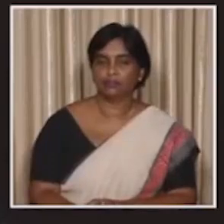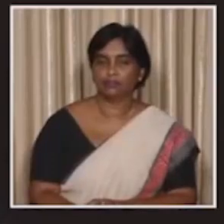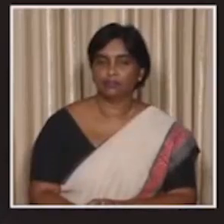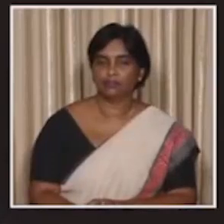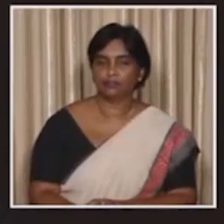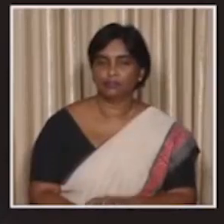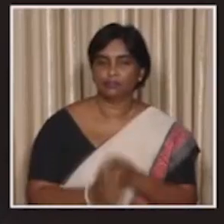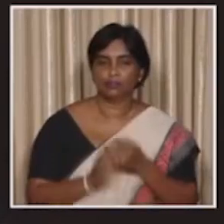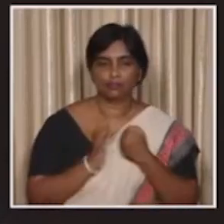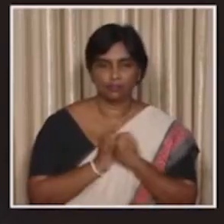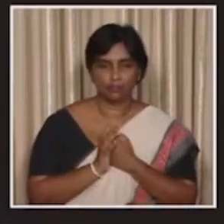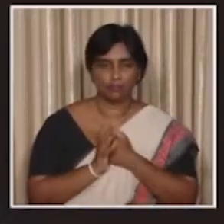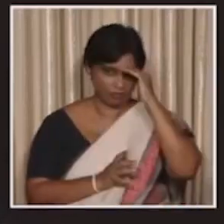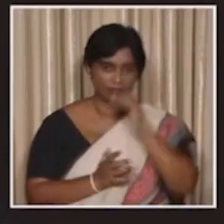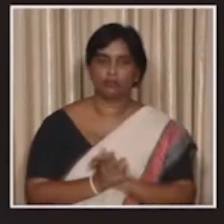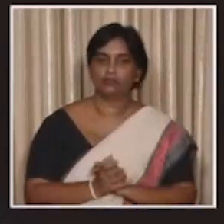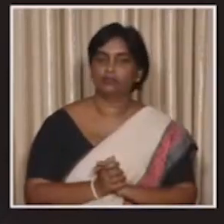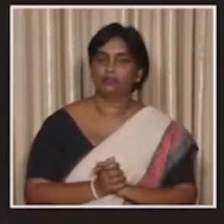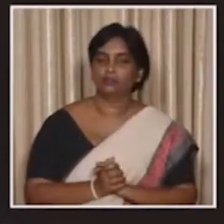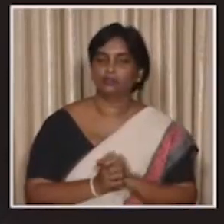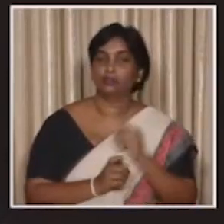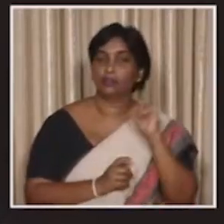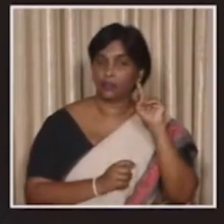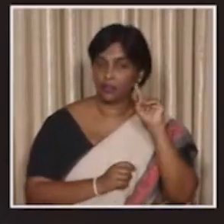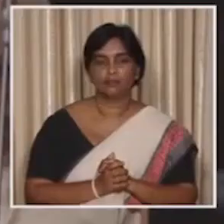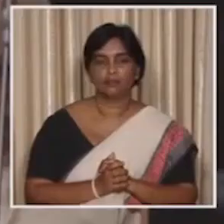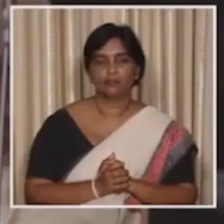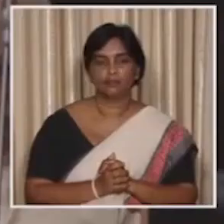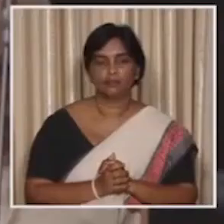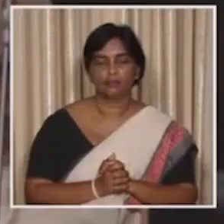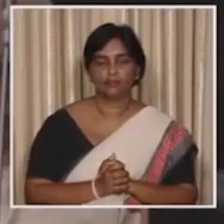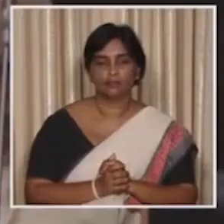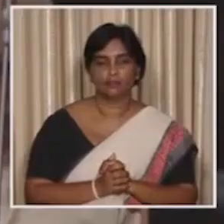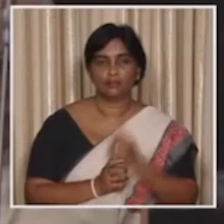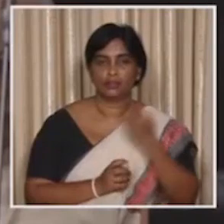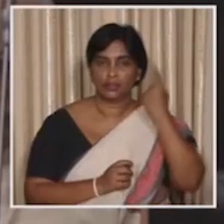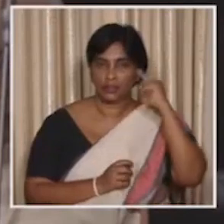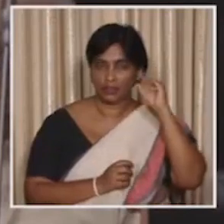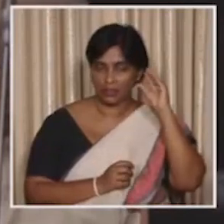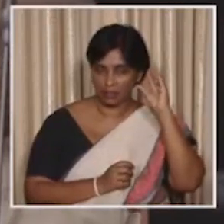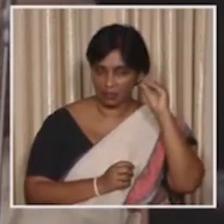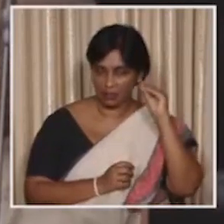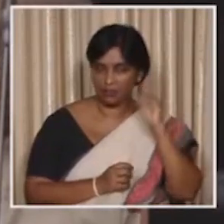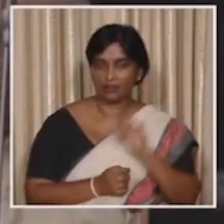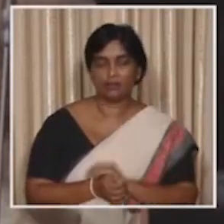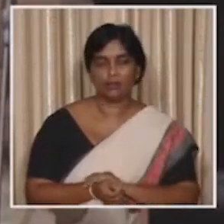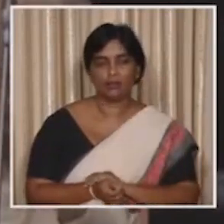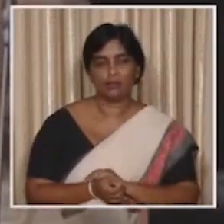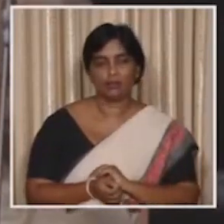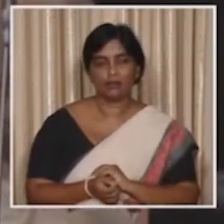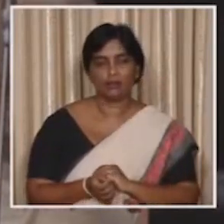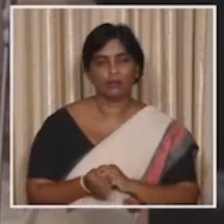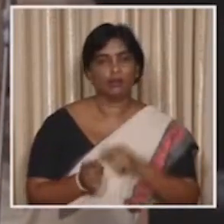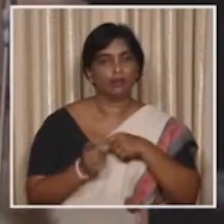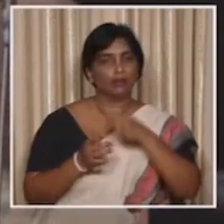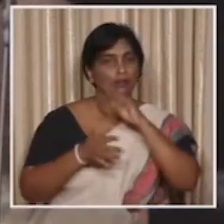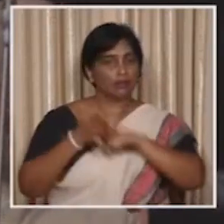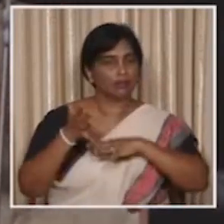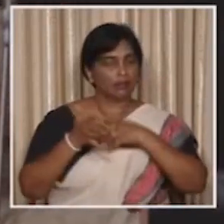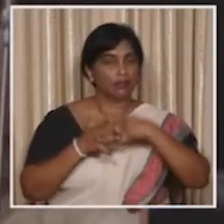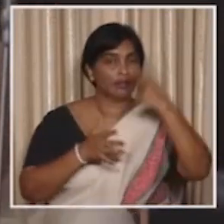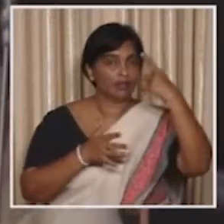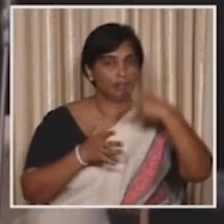ගරු කතානායකතුමනි පළමුවෙන්ම ඊයේ රාත්‍රියේ මේ අයවැය